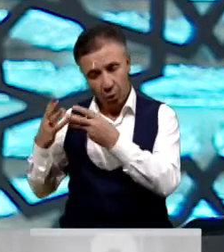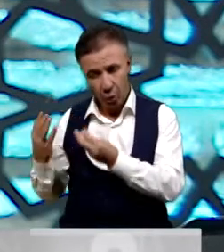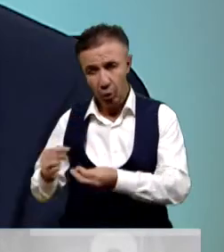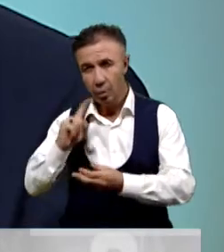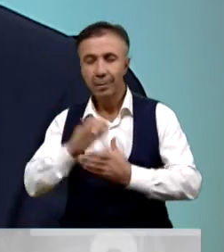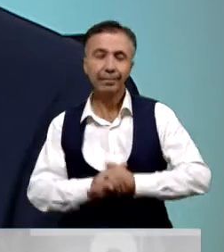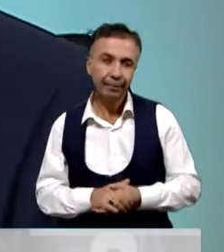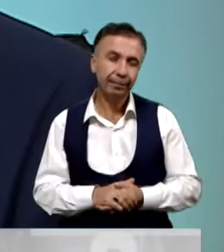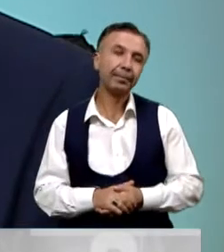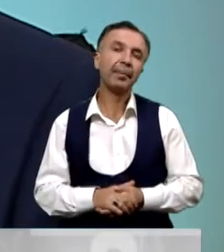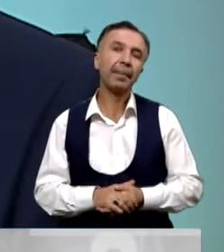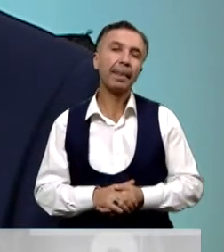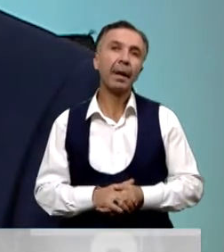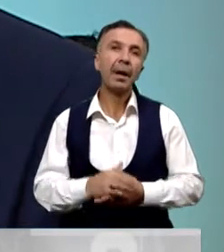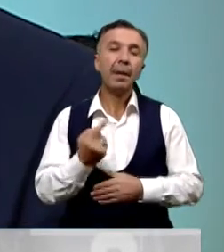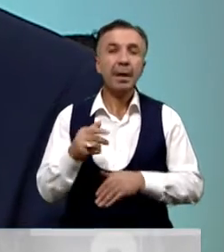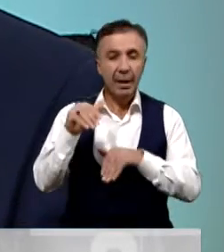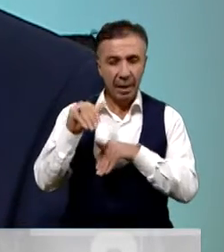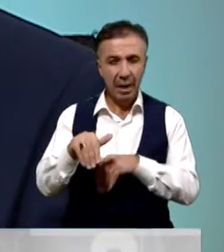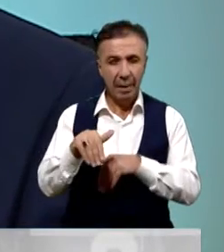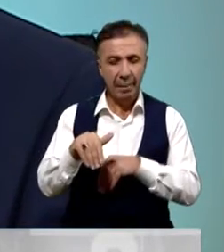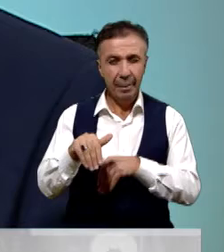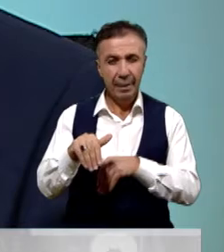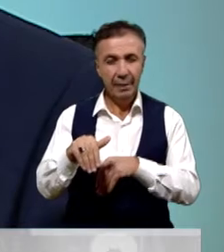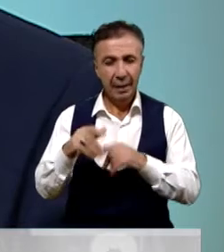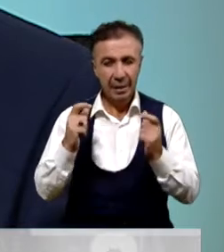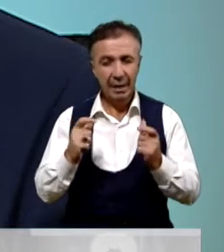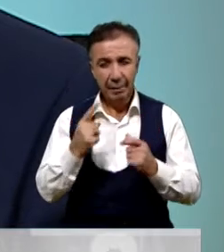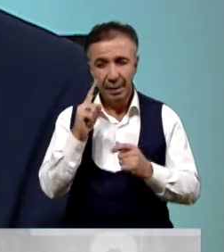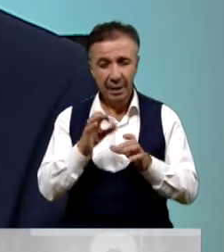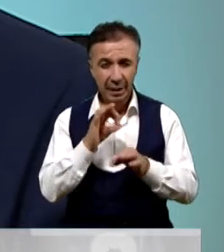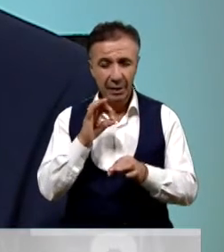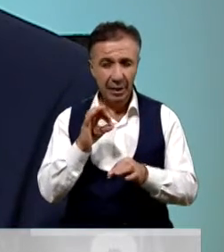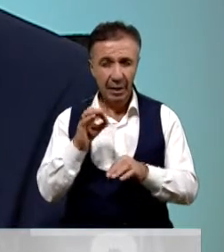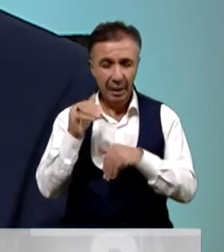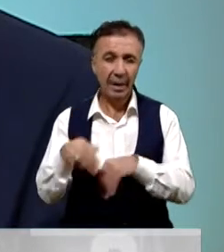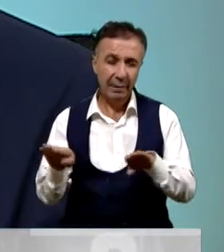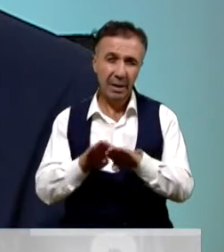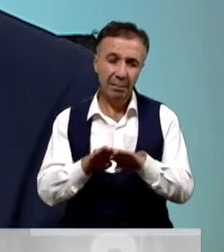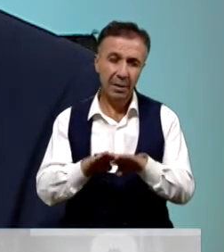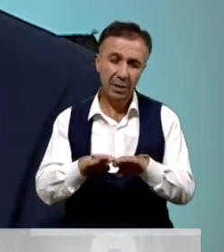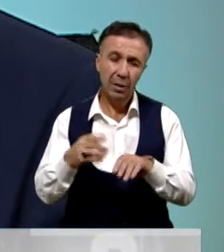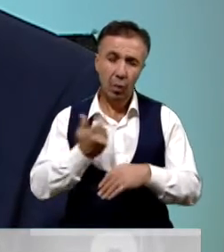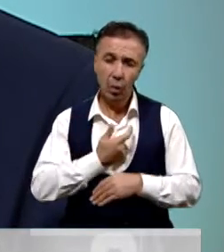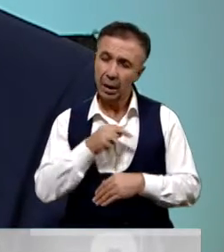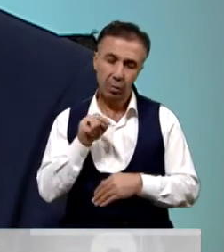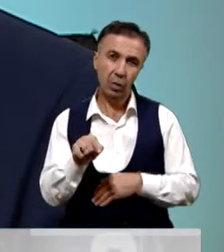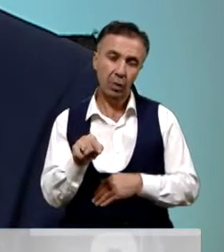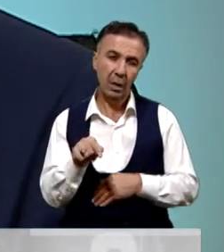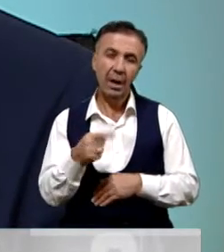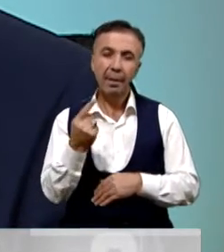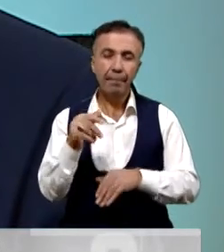Yani bir kabristana bir kişinin defnedilmesi asıldır Kural odur yani bir